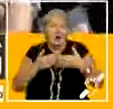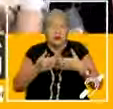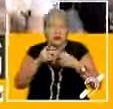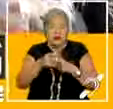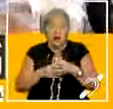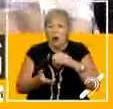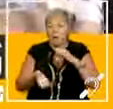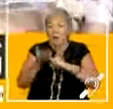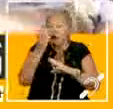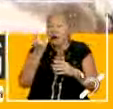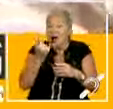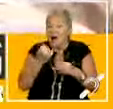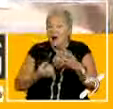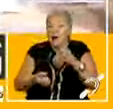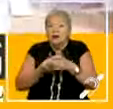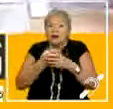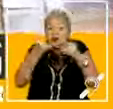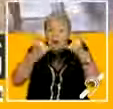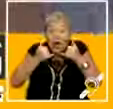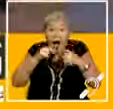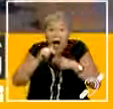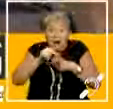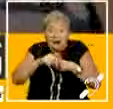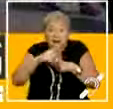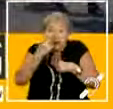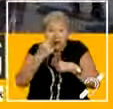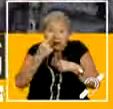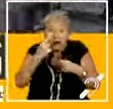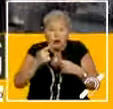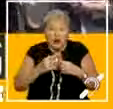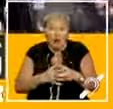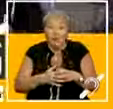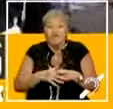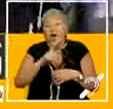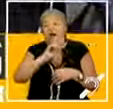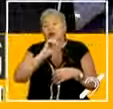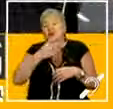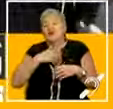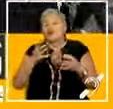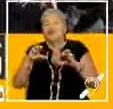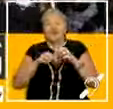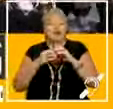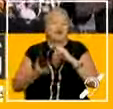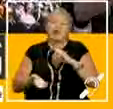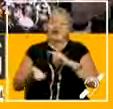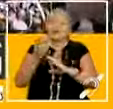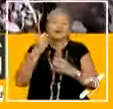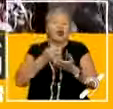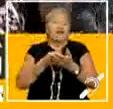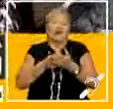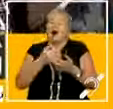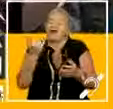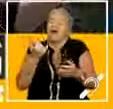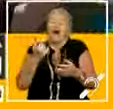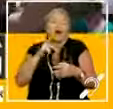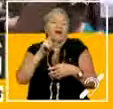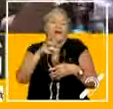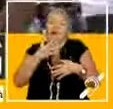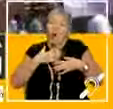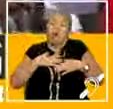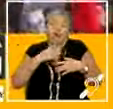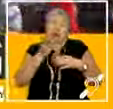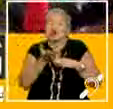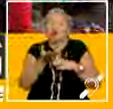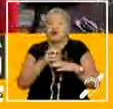majorări care intră în vigoare chiar de astăzi, de la 1 iunie, nu aduc creșterea salarială pe care toți cei care au protestat